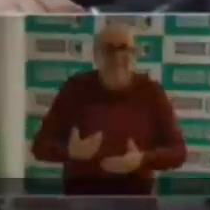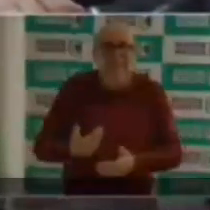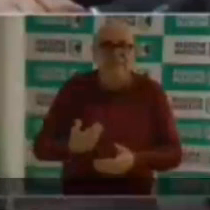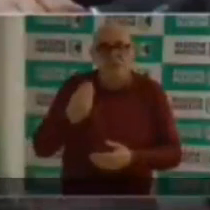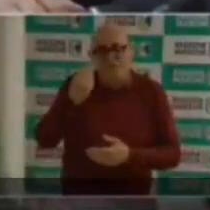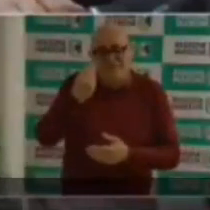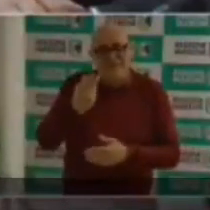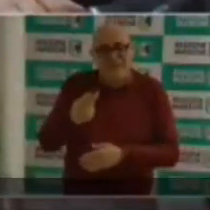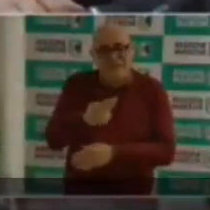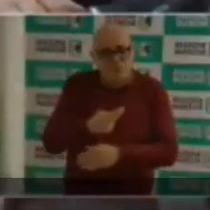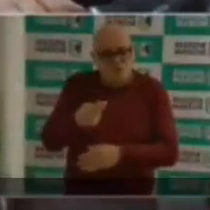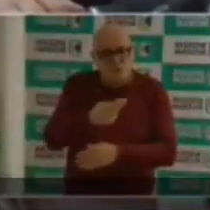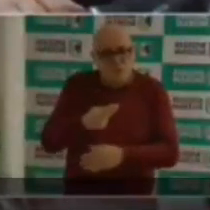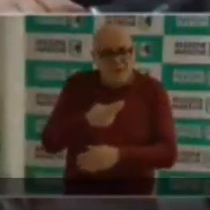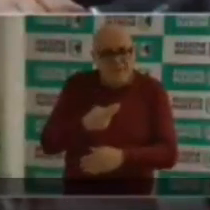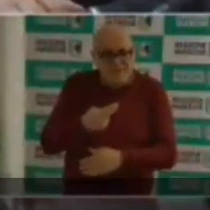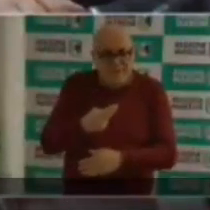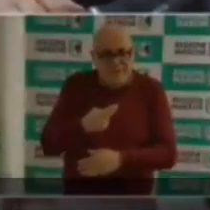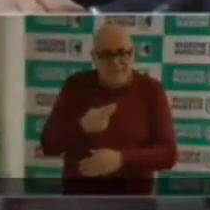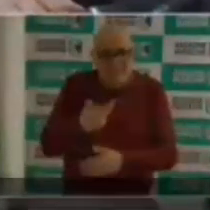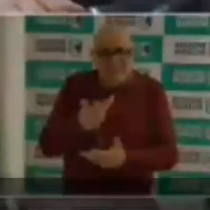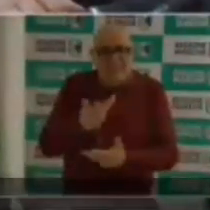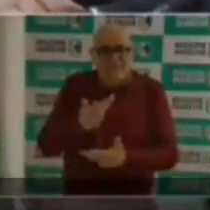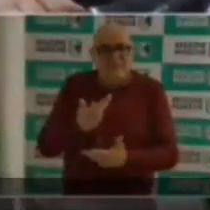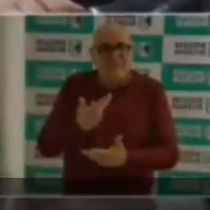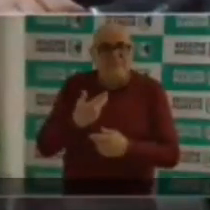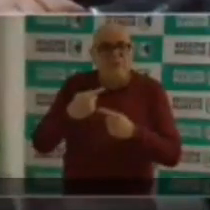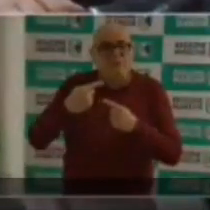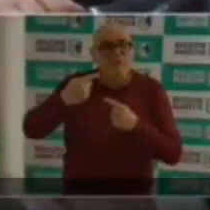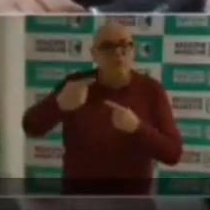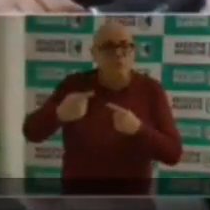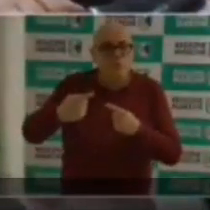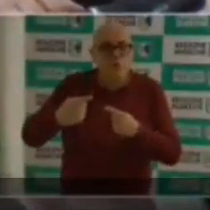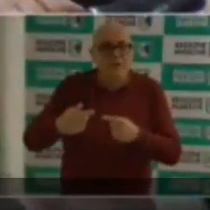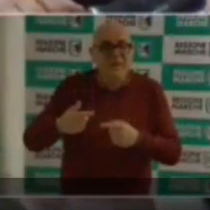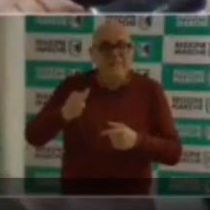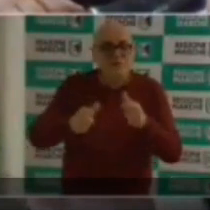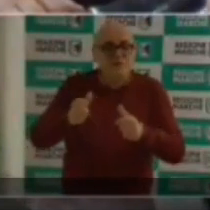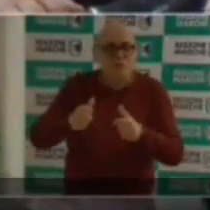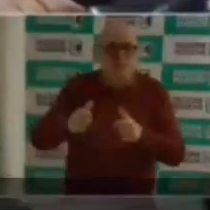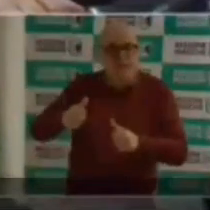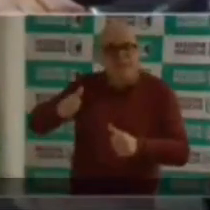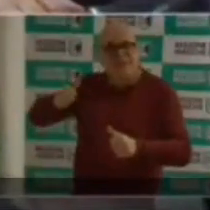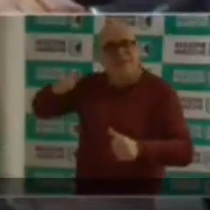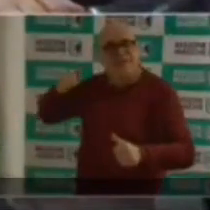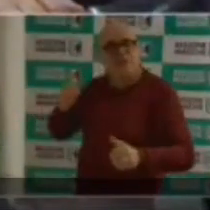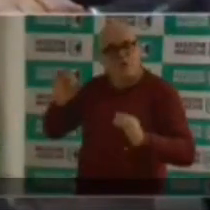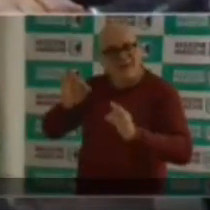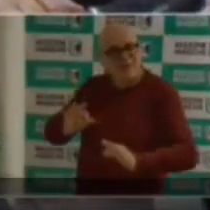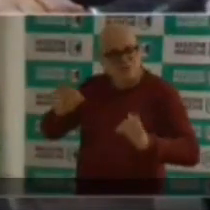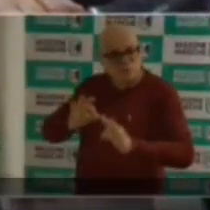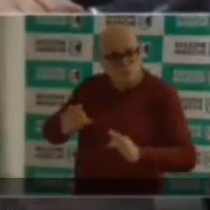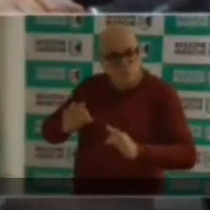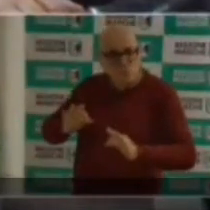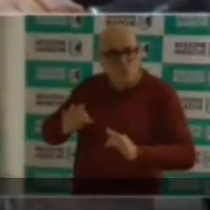per far sì che non ci siano, non rimanga indietro nessuno da un punto di vista sociale,